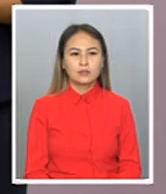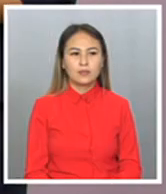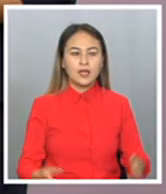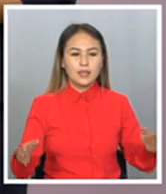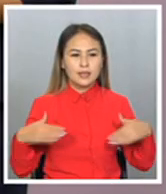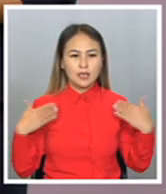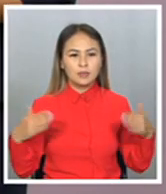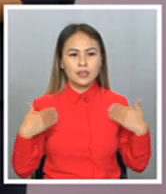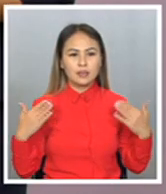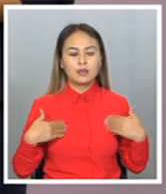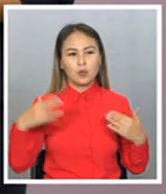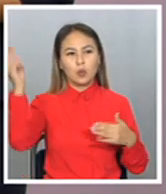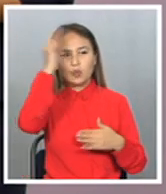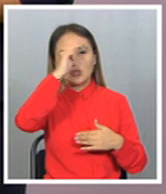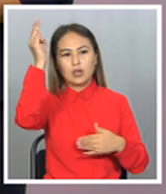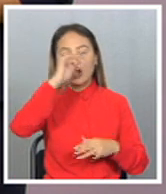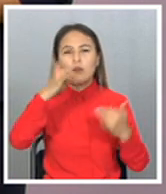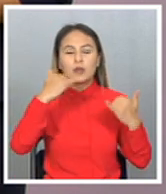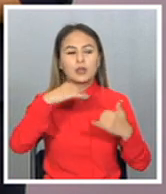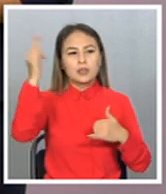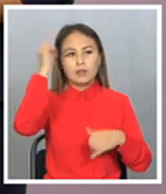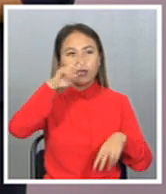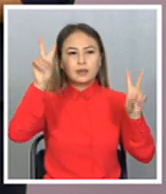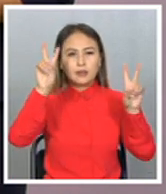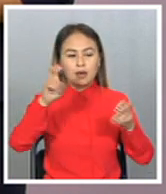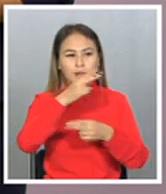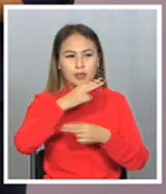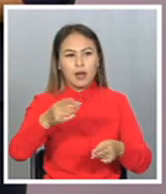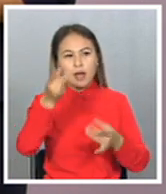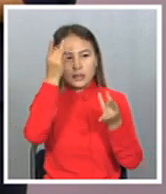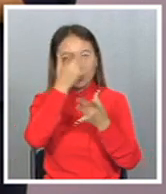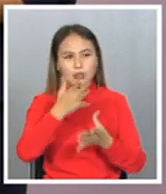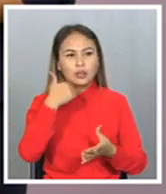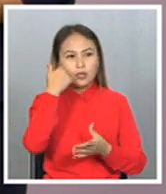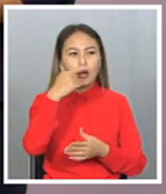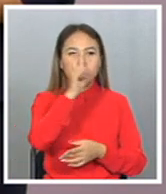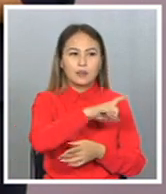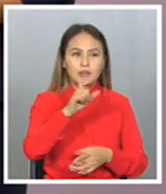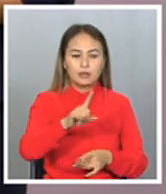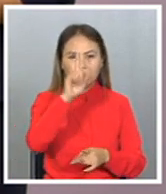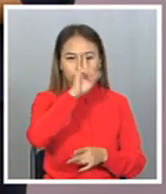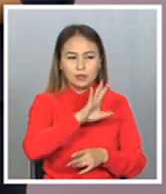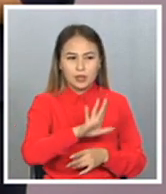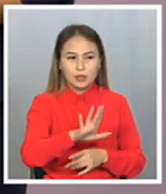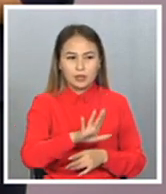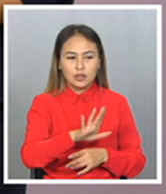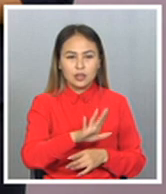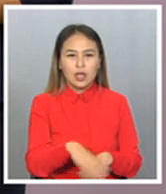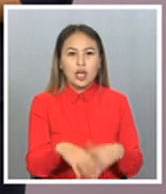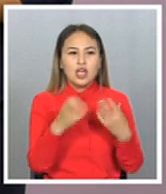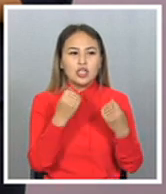Сәлеметсіңдер ме, оқушылар? Бүгінгі сабақтың тақырыбы әдептілік ар-ұят адамдықтың